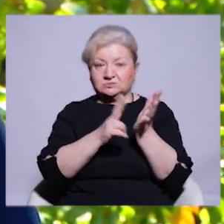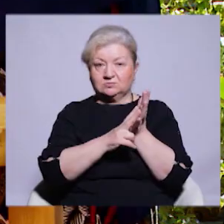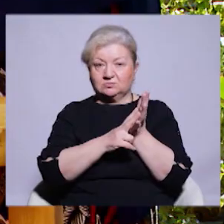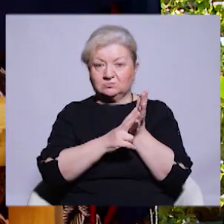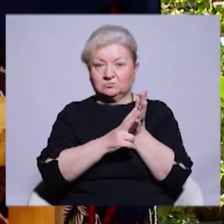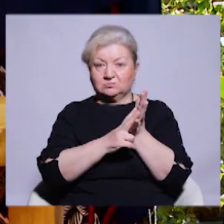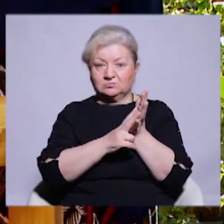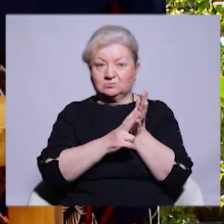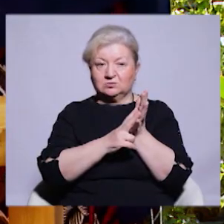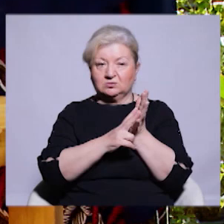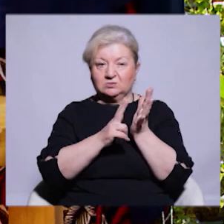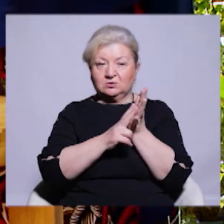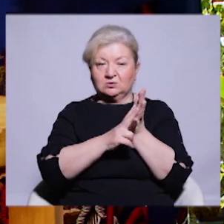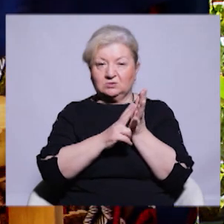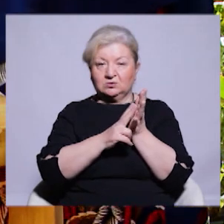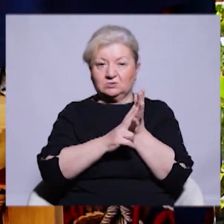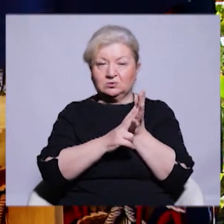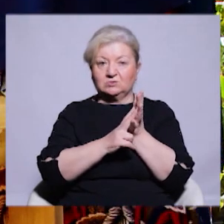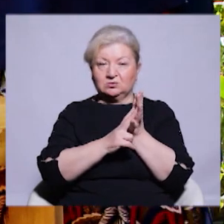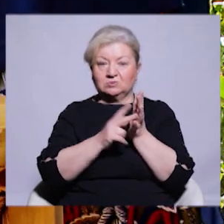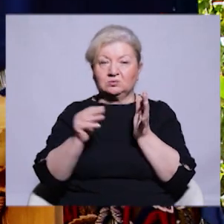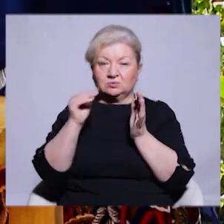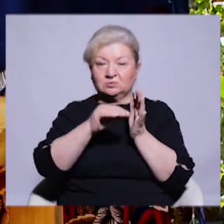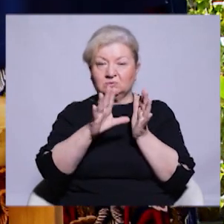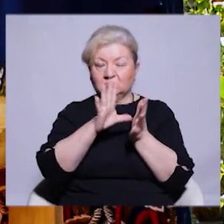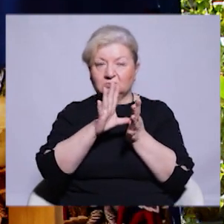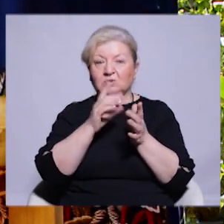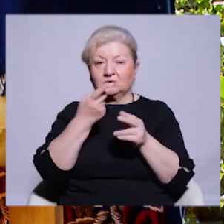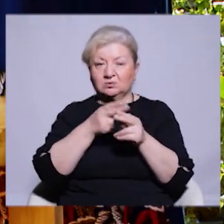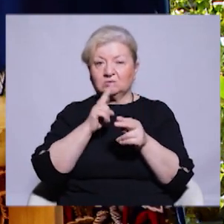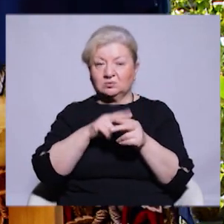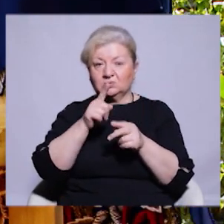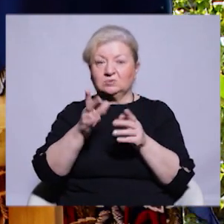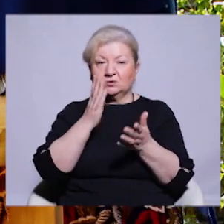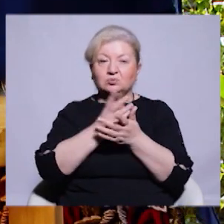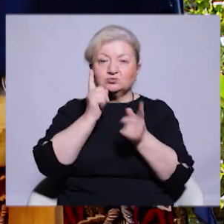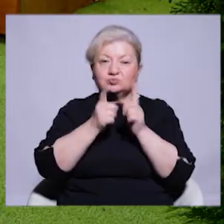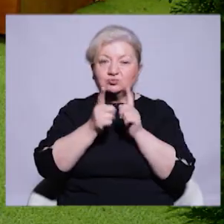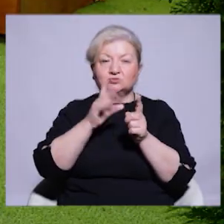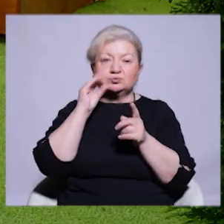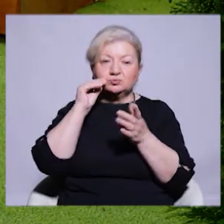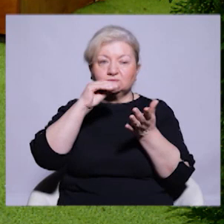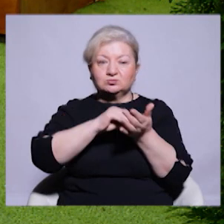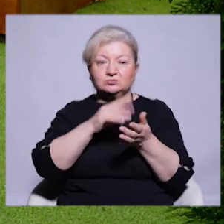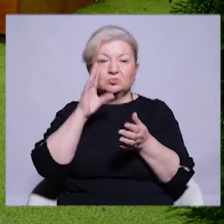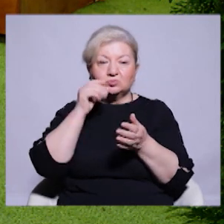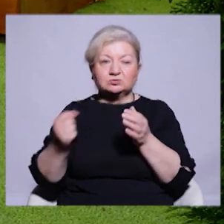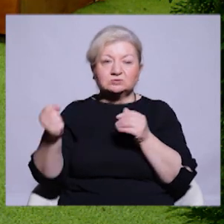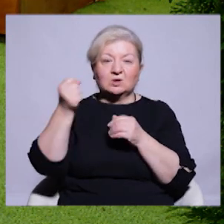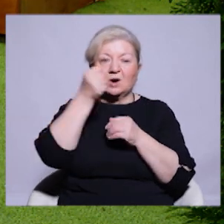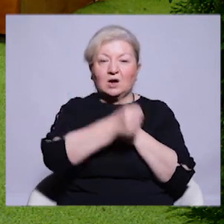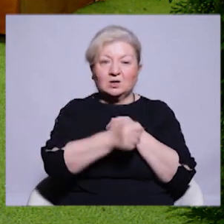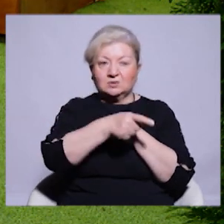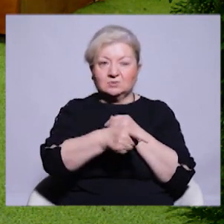ხო? რაცაც მივიღებთ, ესე იგი იმ წელს გამეფებულა. საურჭოფოა ეს, არ გვაქვს ზუსტი თარიღი, როდის ადის იგი ტახტზე